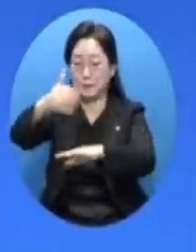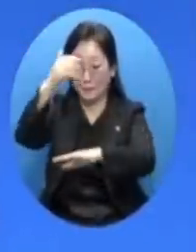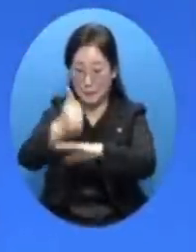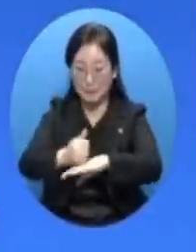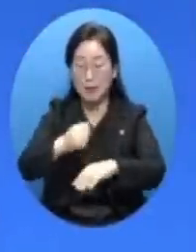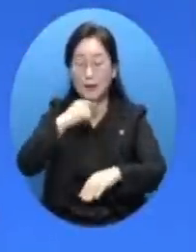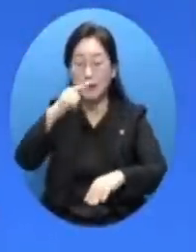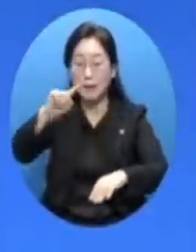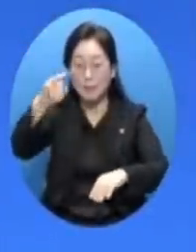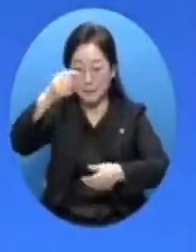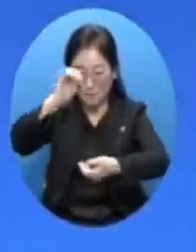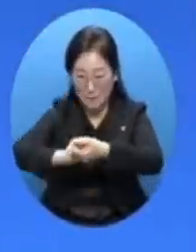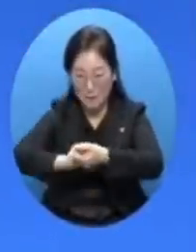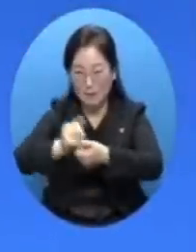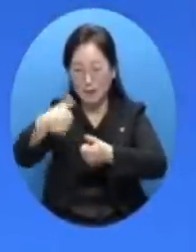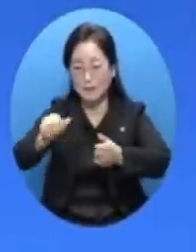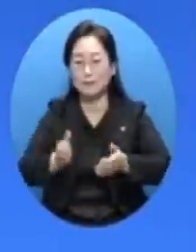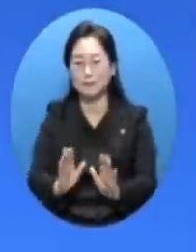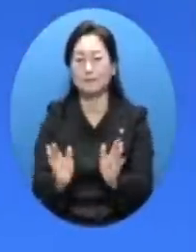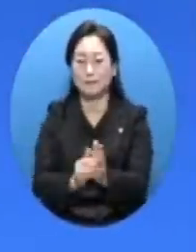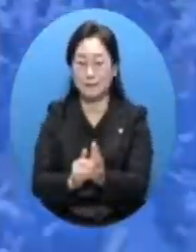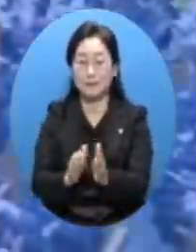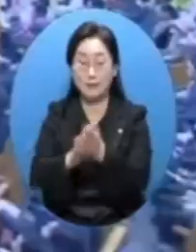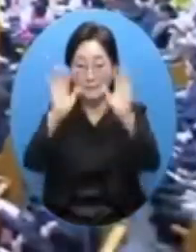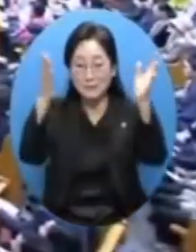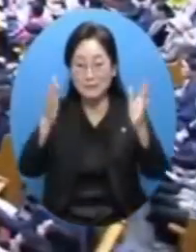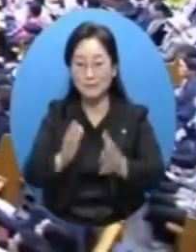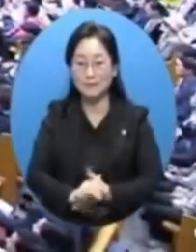백세 아들을 주신 것입니다. 할렐루야!